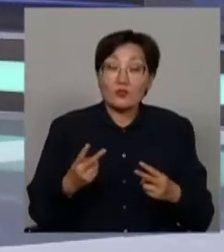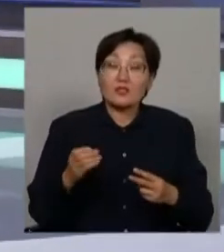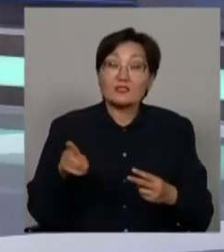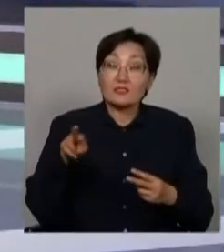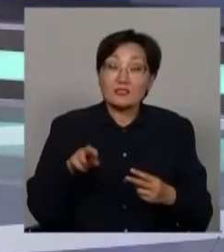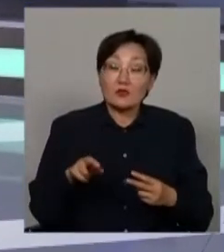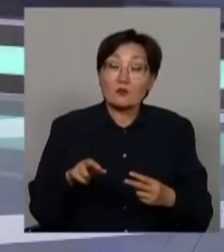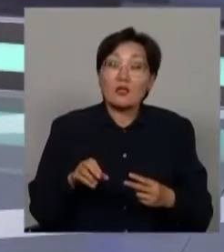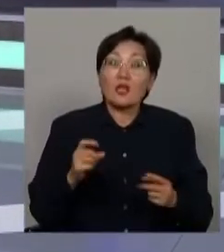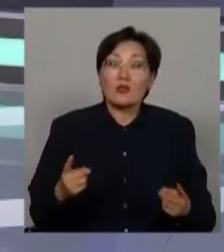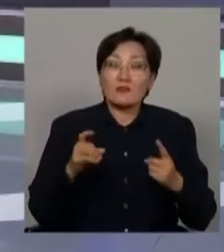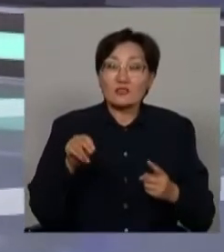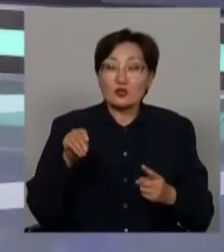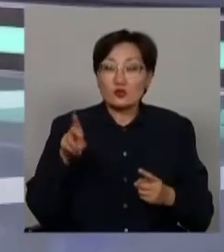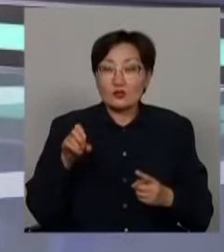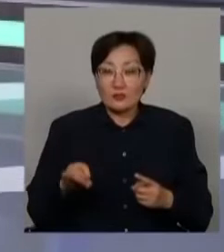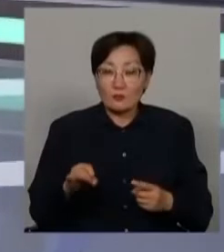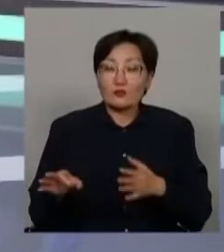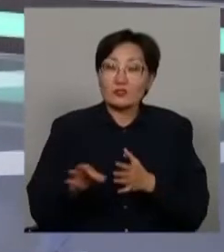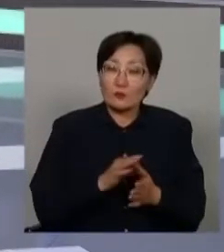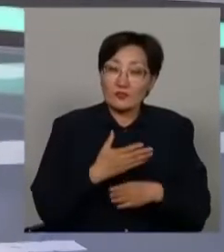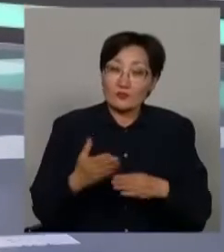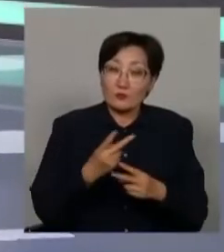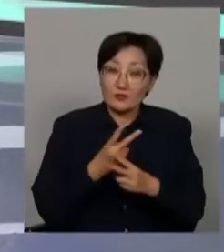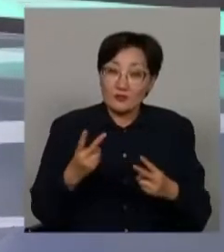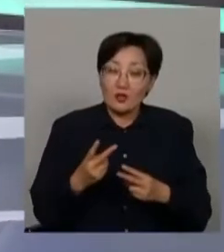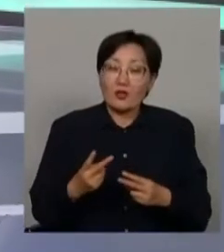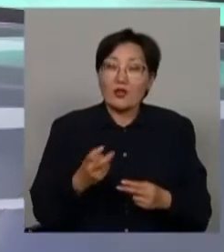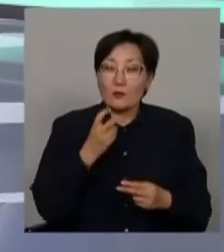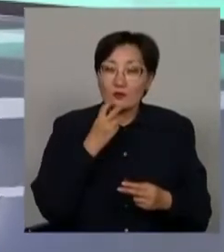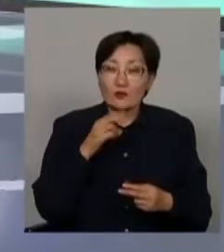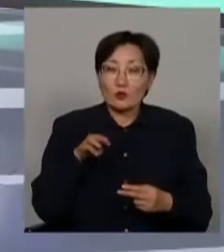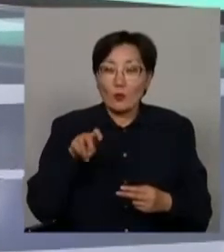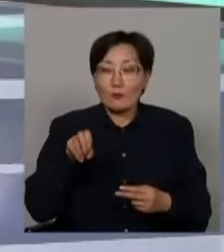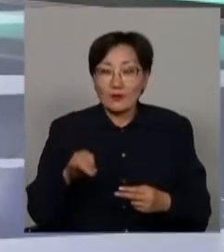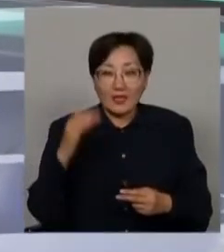серию теледрамы «Великие сельджуки». Ну а сразу после смотрите комедию «Томпи